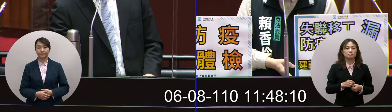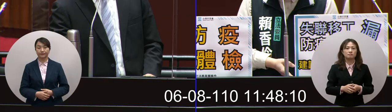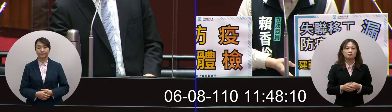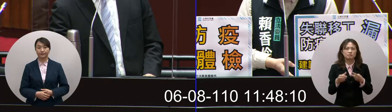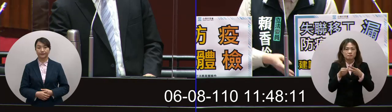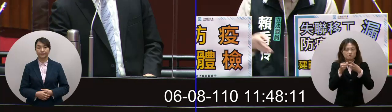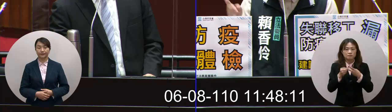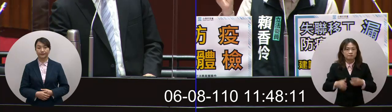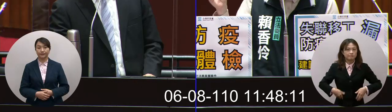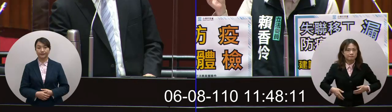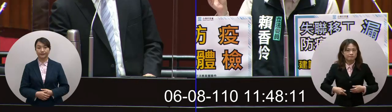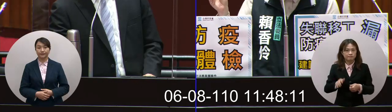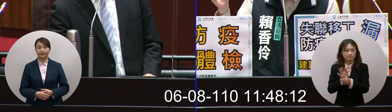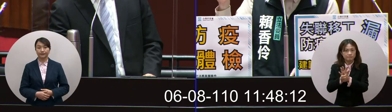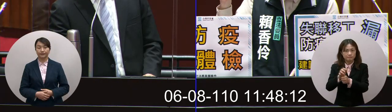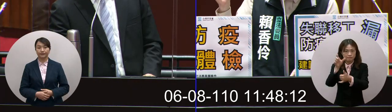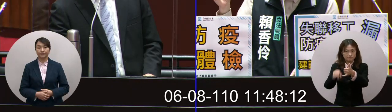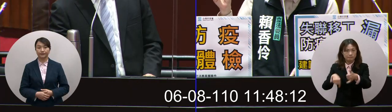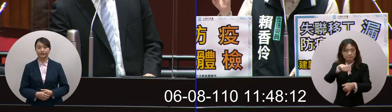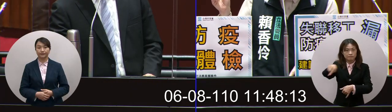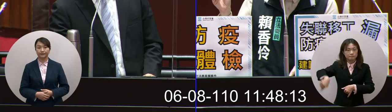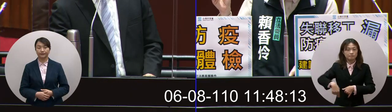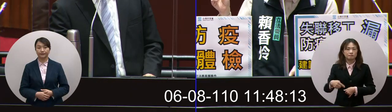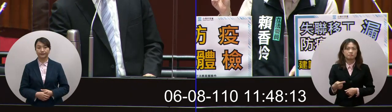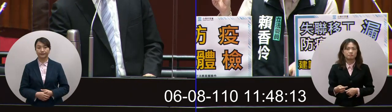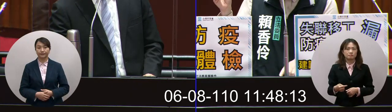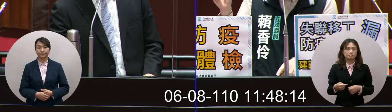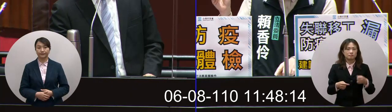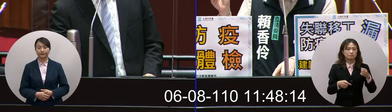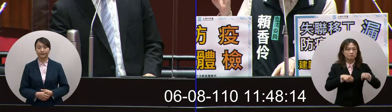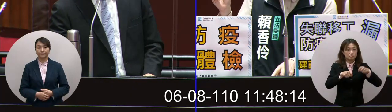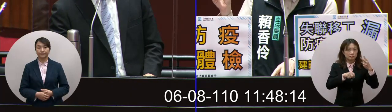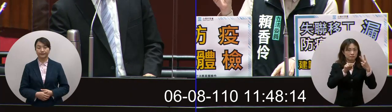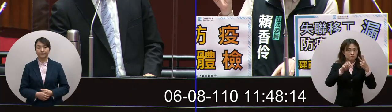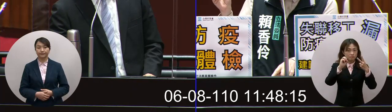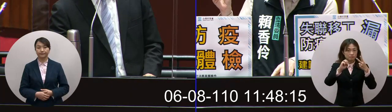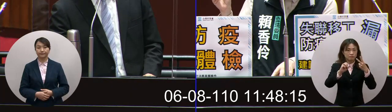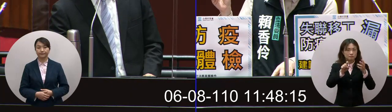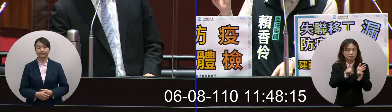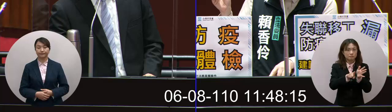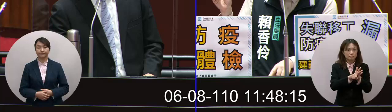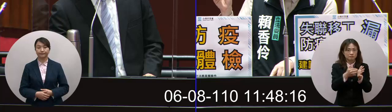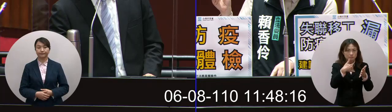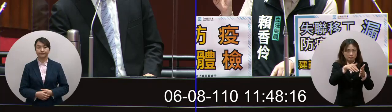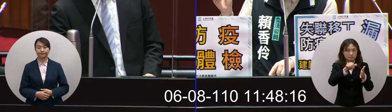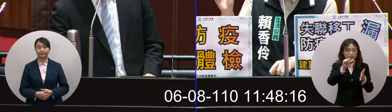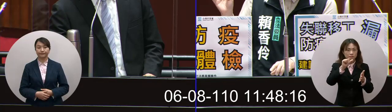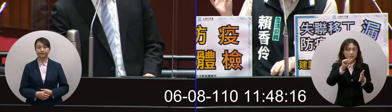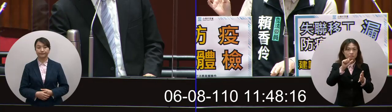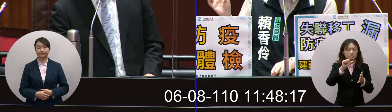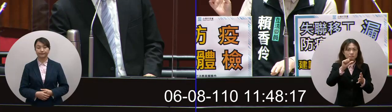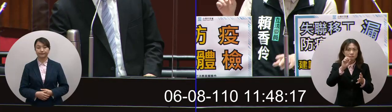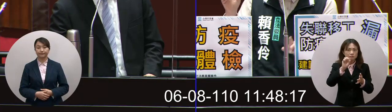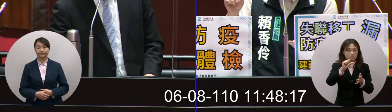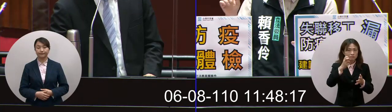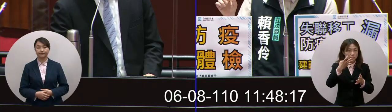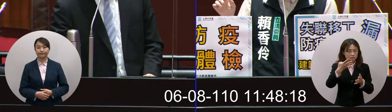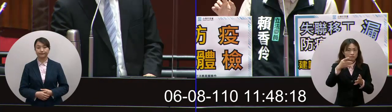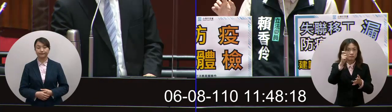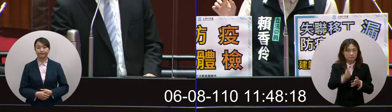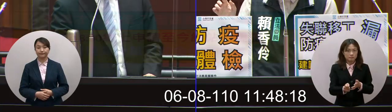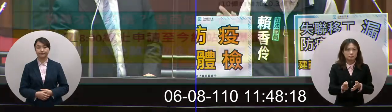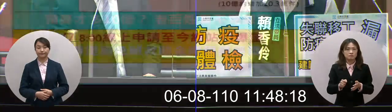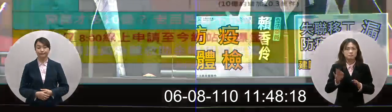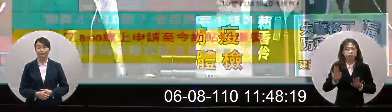哦，院长还记得在2.0的时候，我们编了是54亿，那整个受理件数52万，只通过37万件，前后